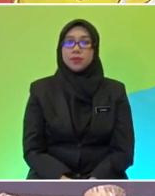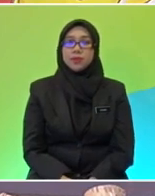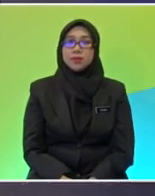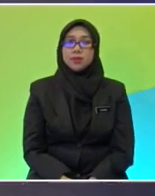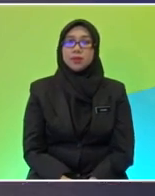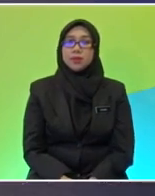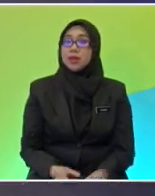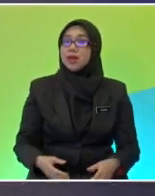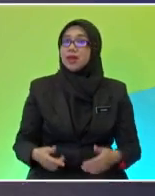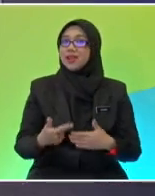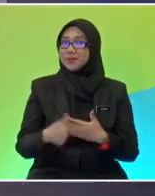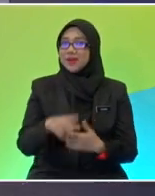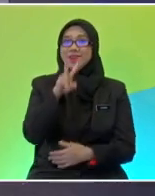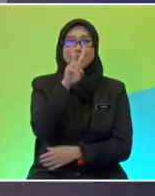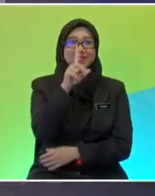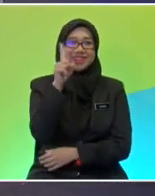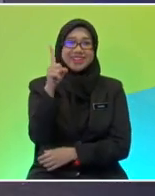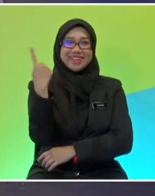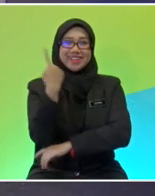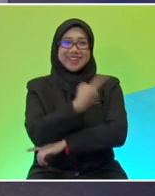21 hari ini